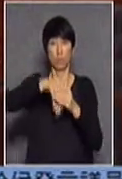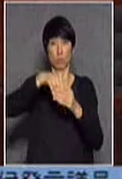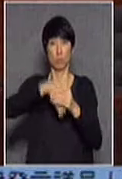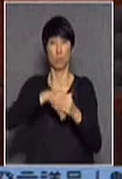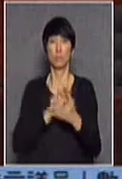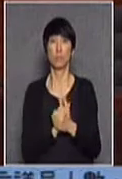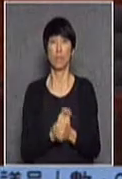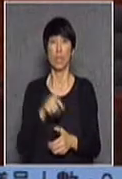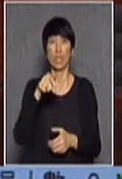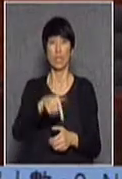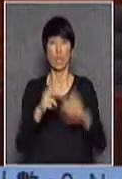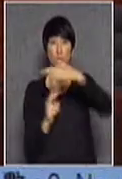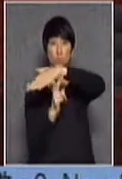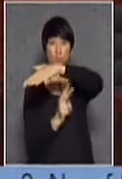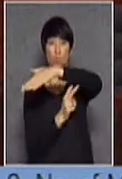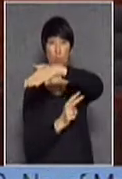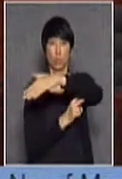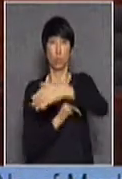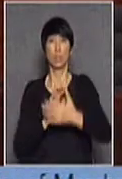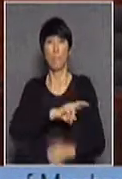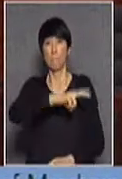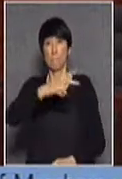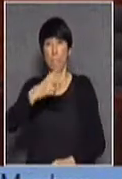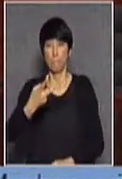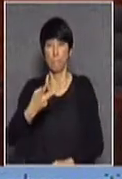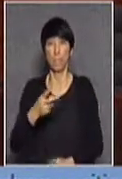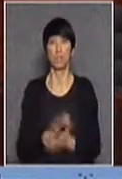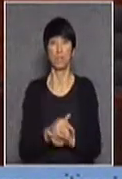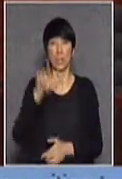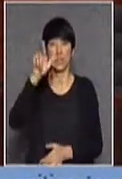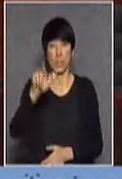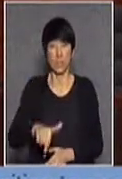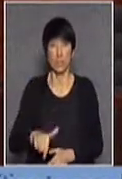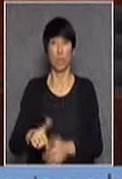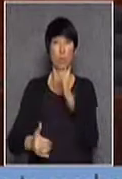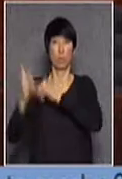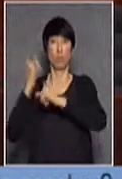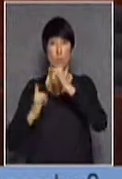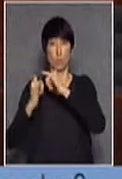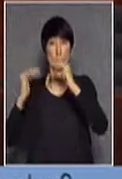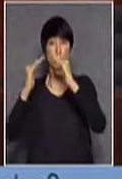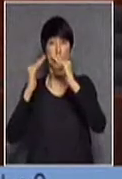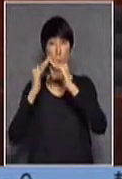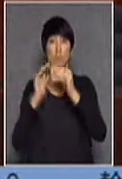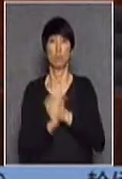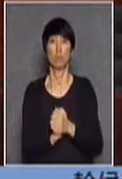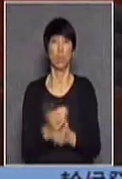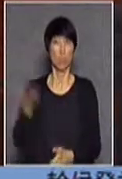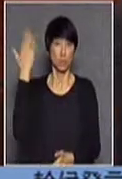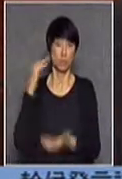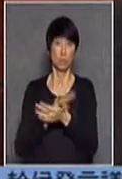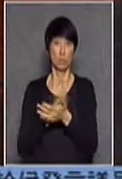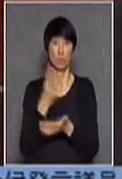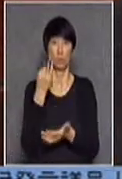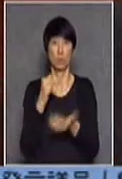個墟已經是可以成為一個原居民所謂的鄉村。剛剛早幾年立法會進